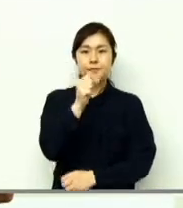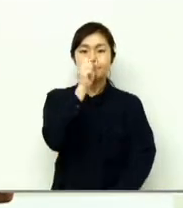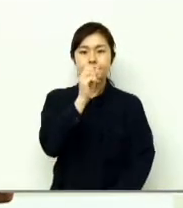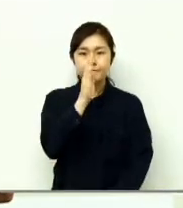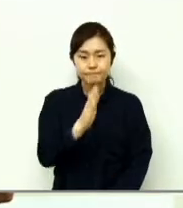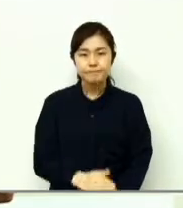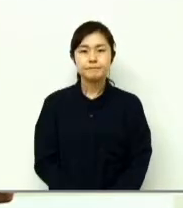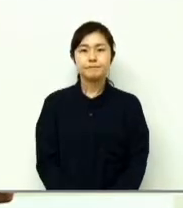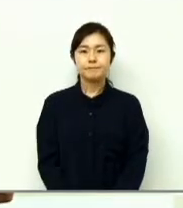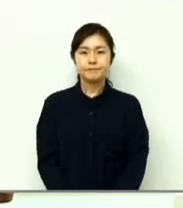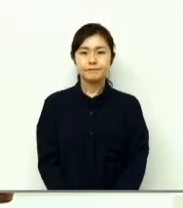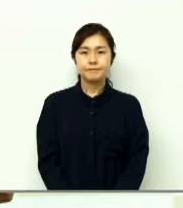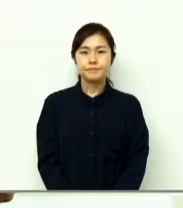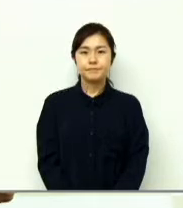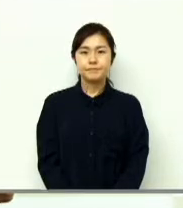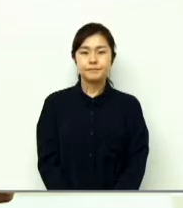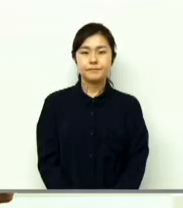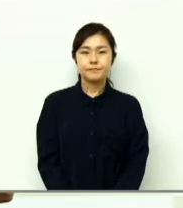よろしくお願いいたします。